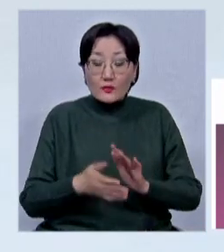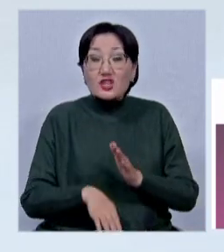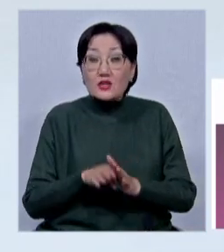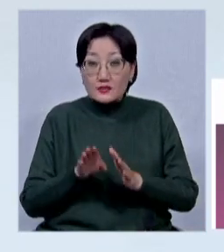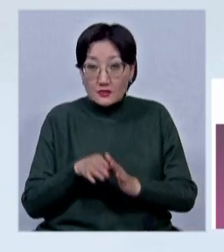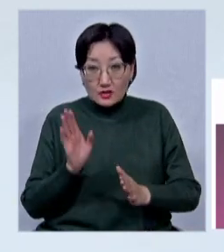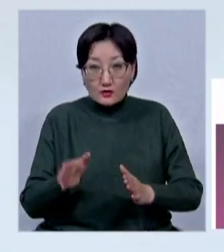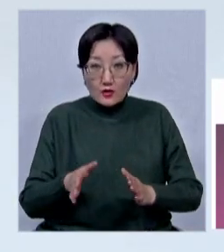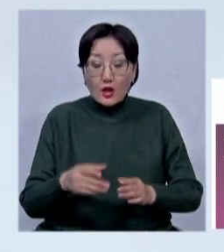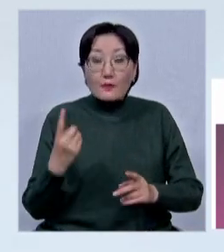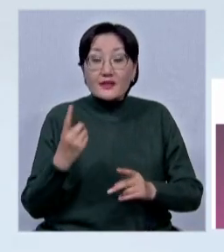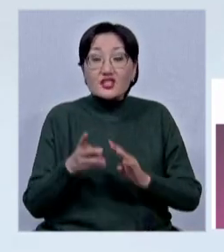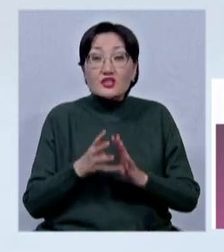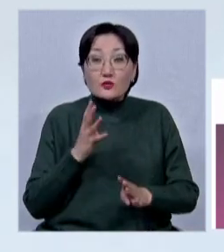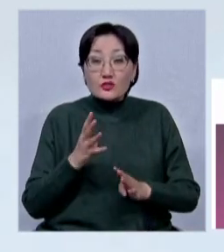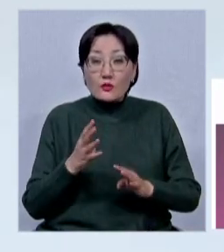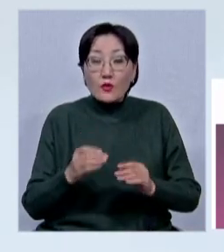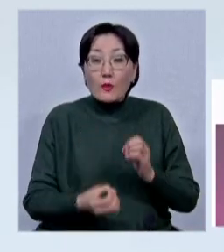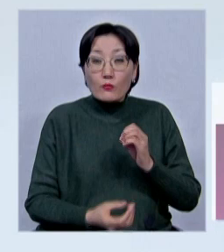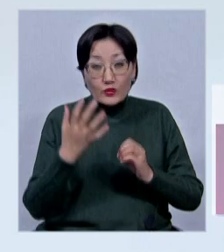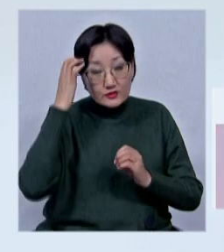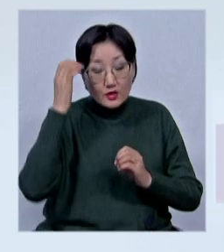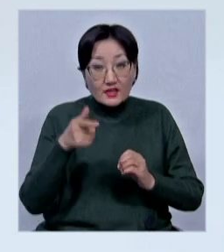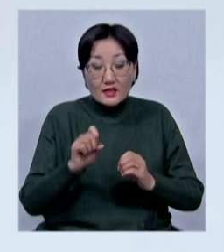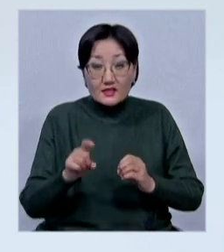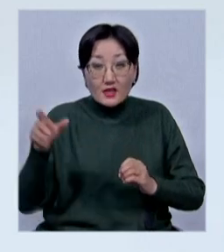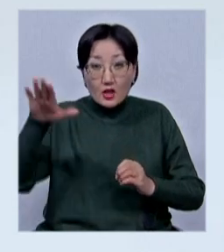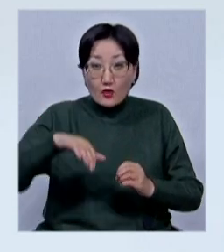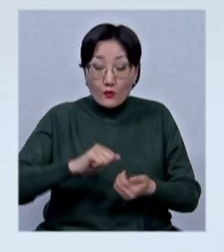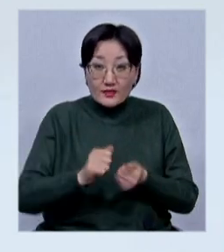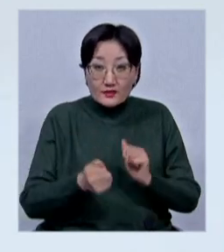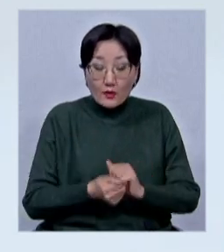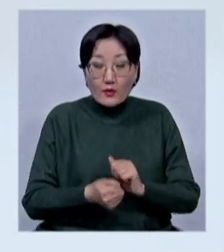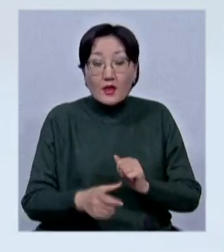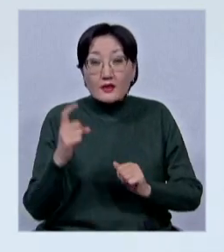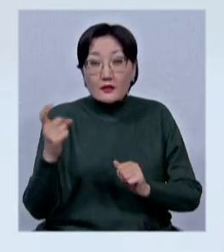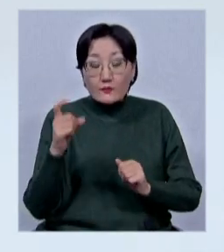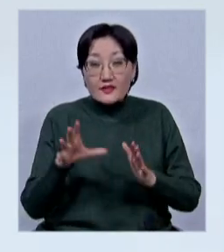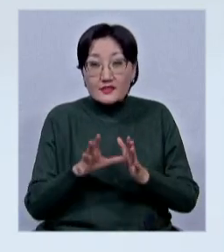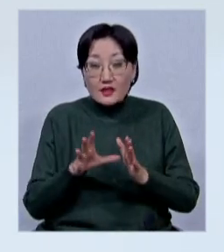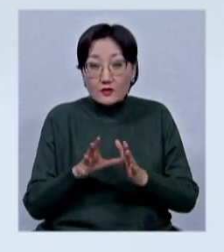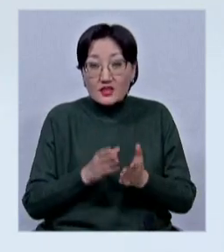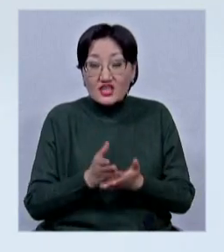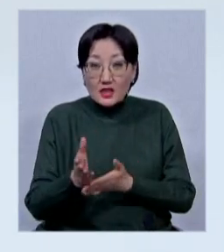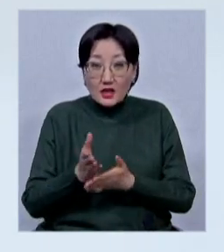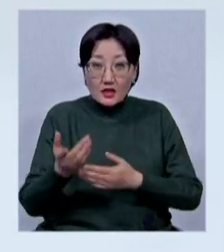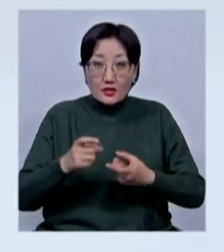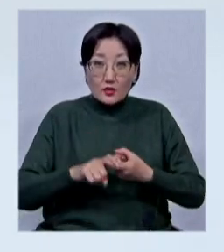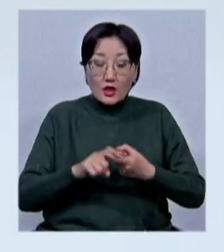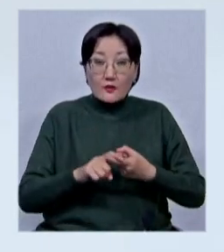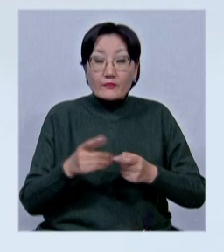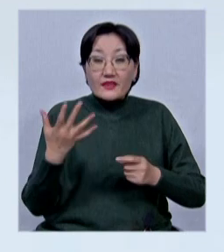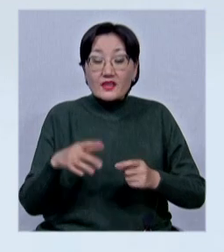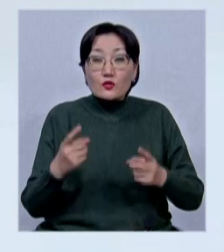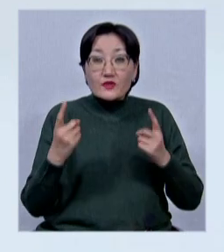жақсарады. Бірінші кезеңде мұнай, газ, тау-кен металлургиясы, химия және электроэнергетика салаларына қатысты 50